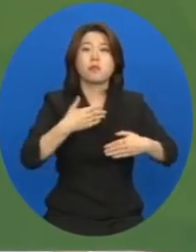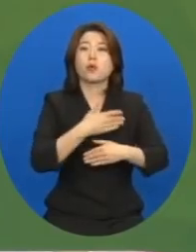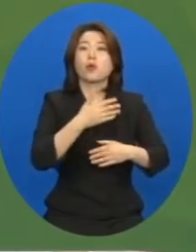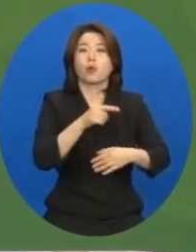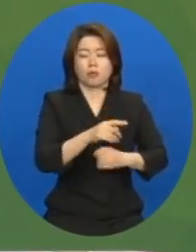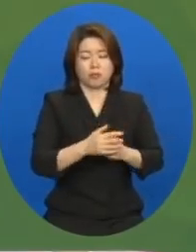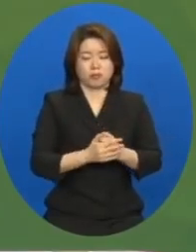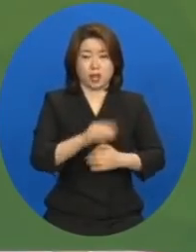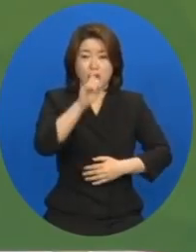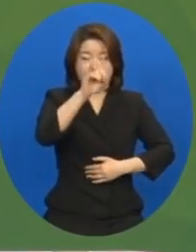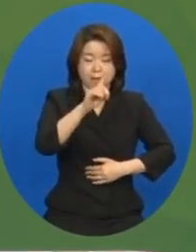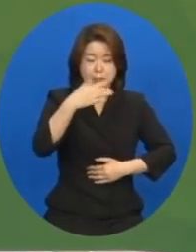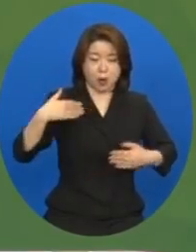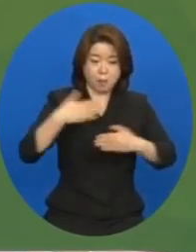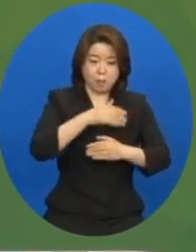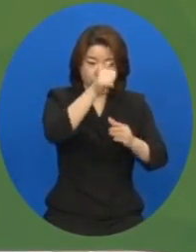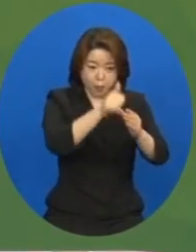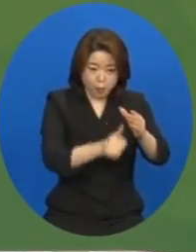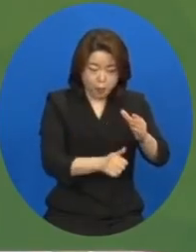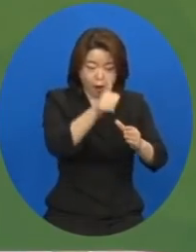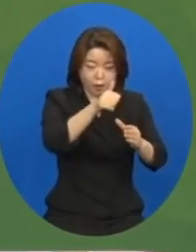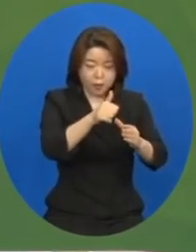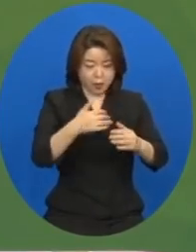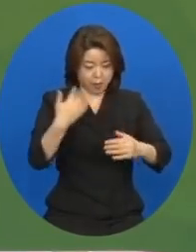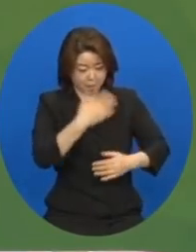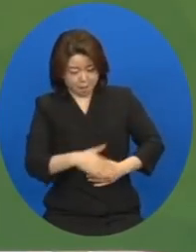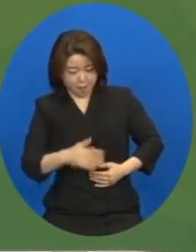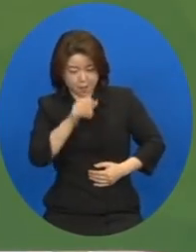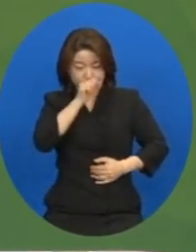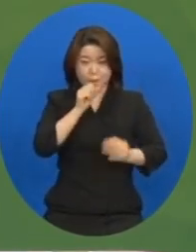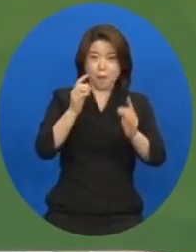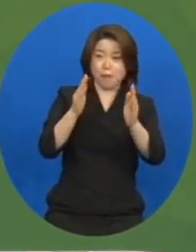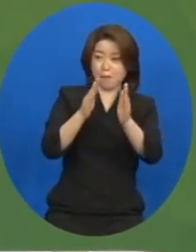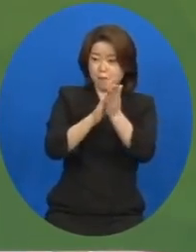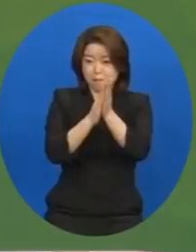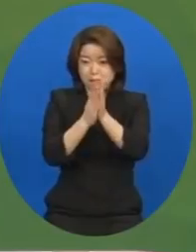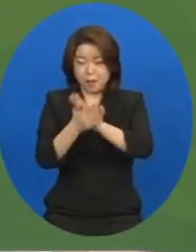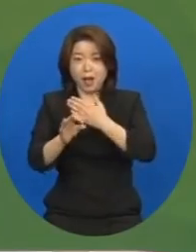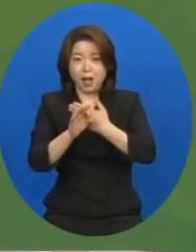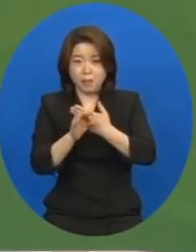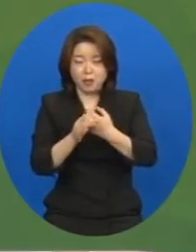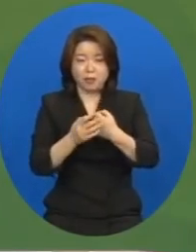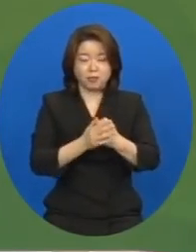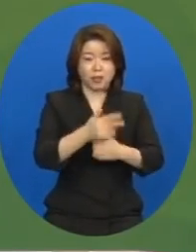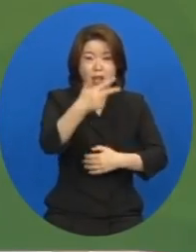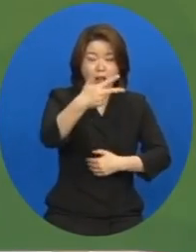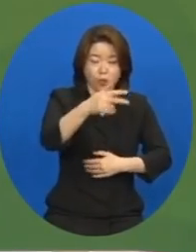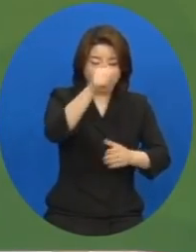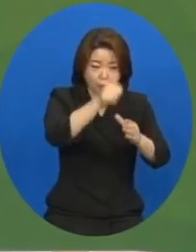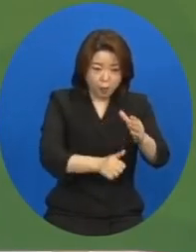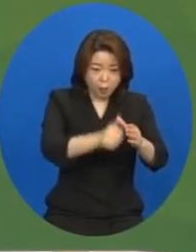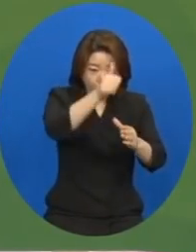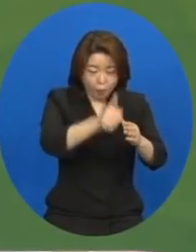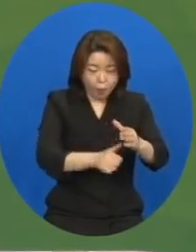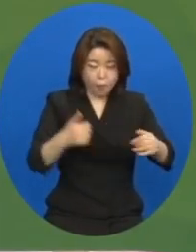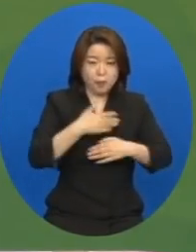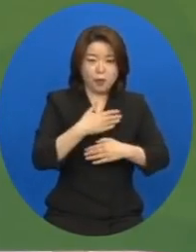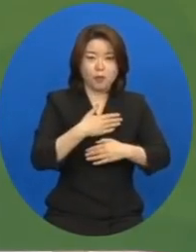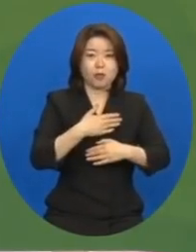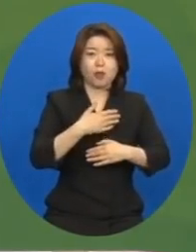아니, 한번 목욕할 때마다 몸이 좀 좋아지는 증세라도 나타나면 그 7번 목욕하는 건 진짜 아무것도